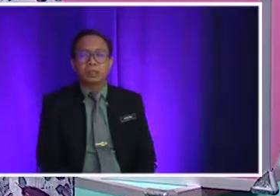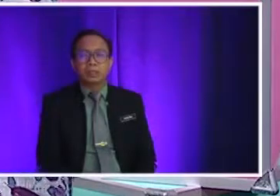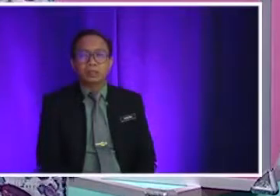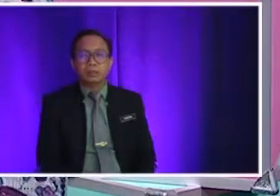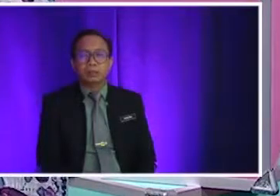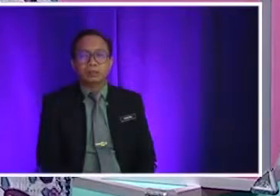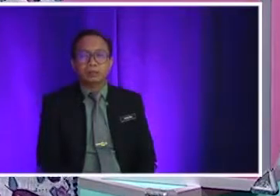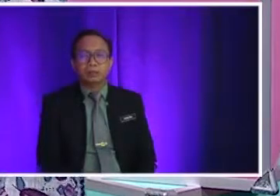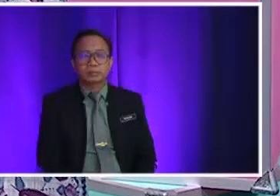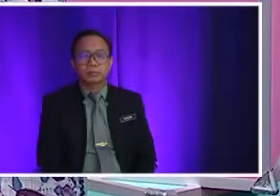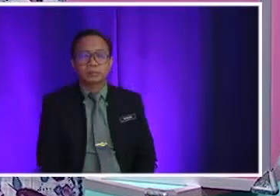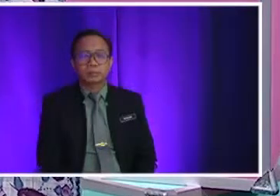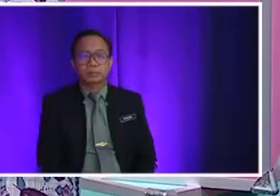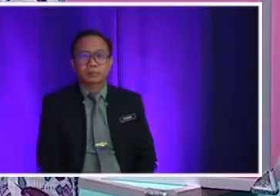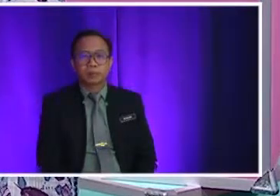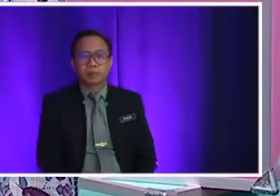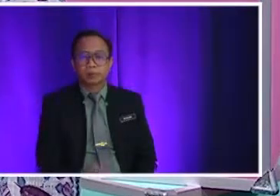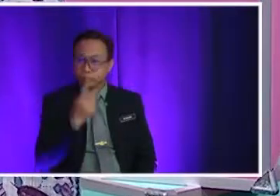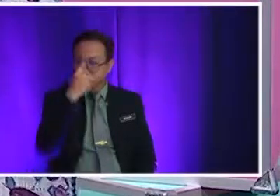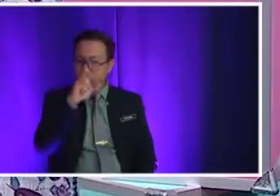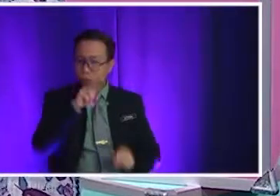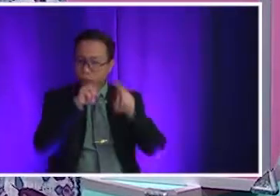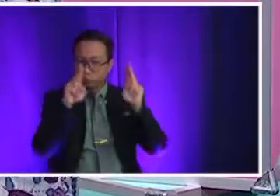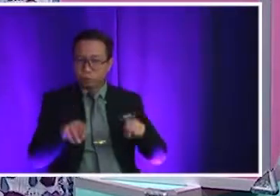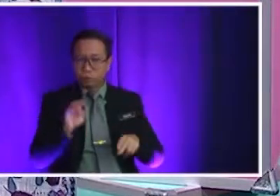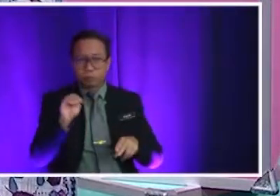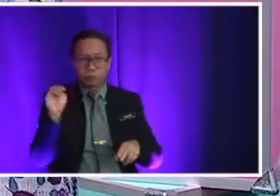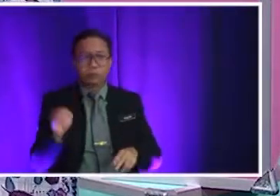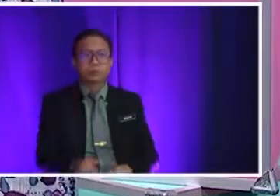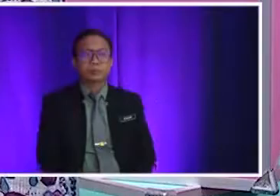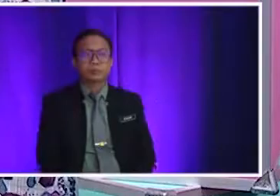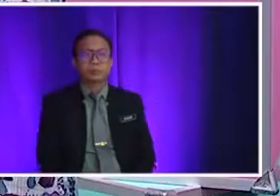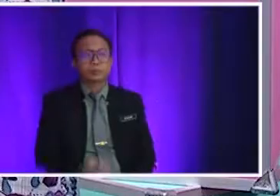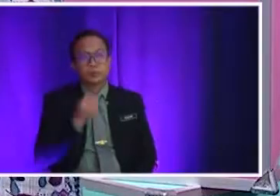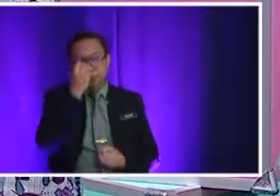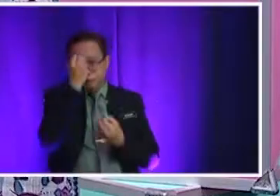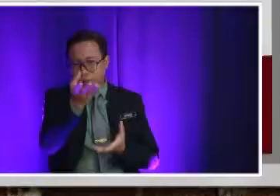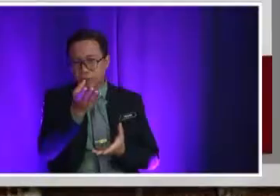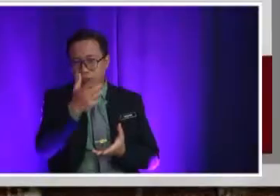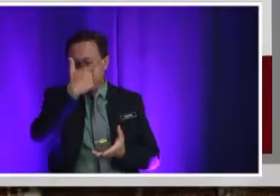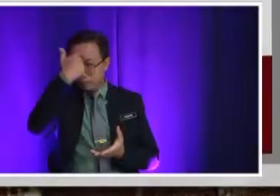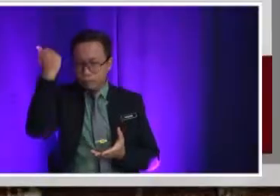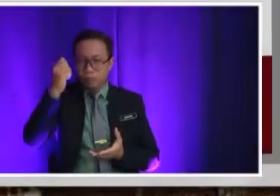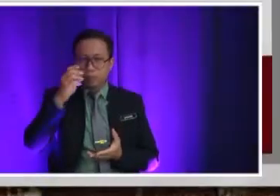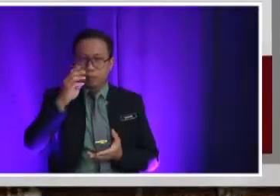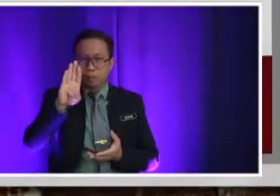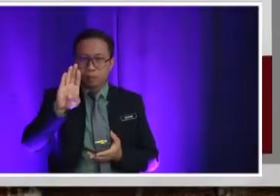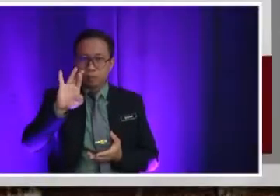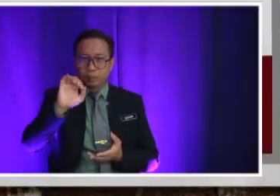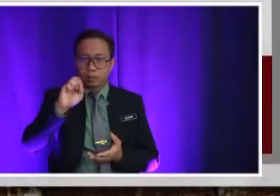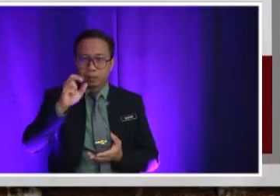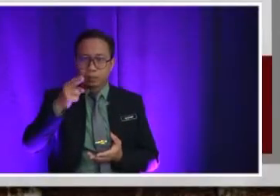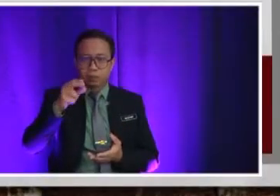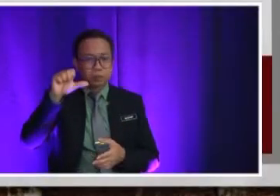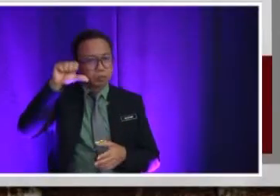hai oke setelah seorang yang seterusnya untuk menguji murid tentang tajau ini hanya tekan sebab British mengharamkan kyb